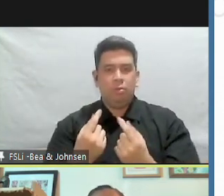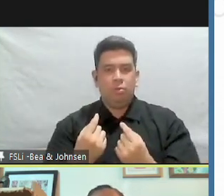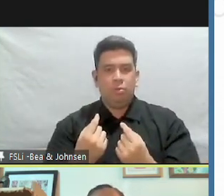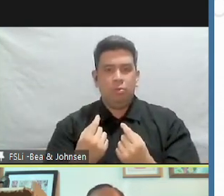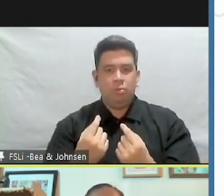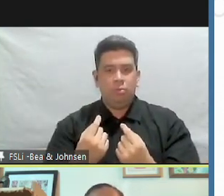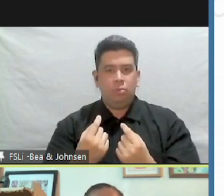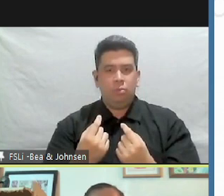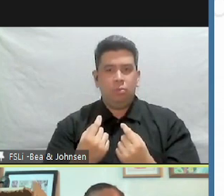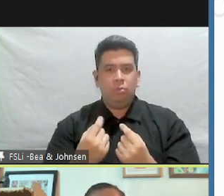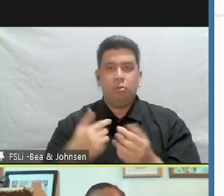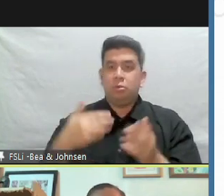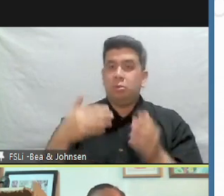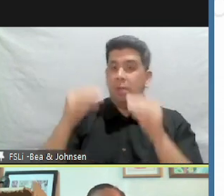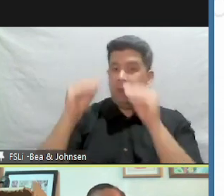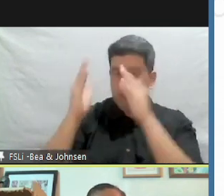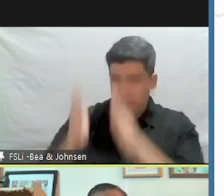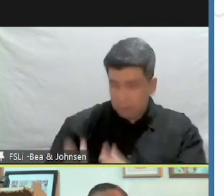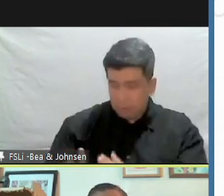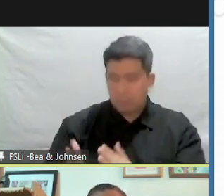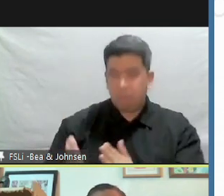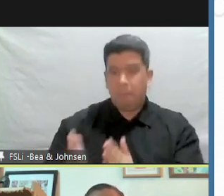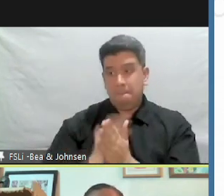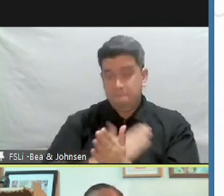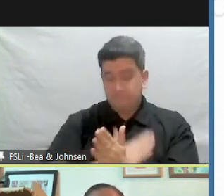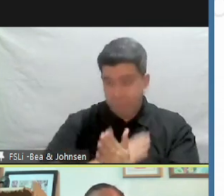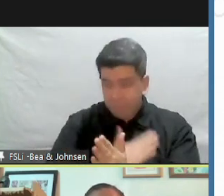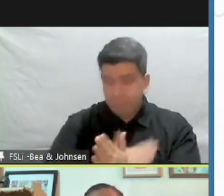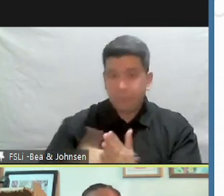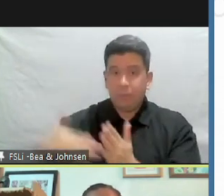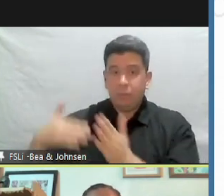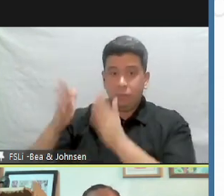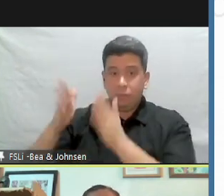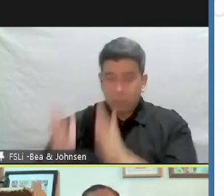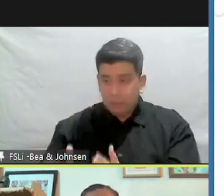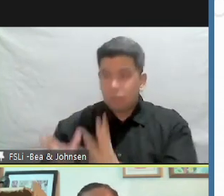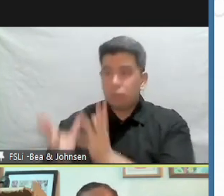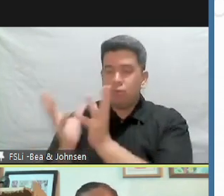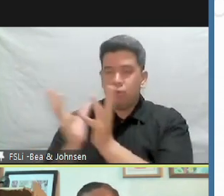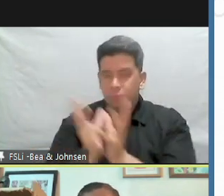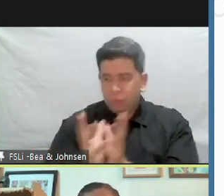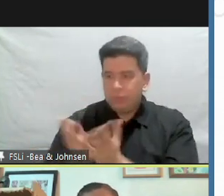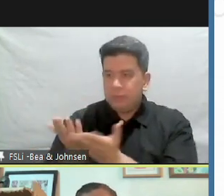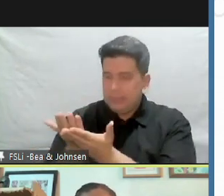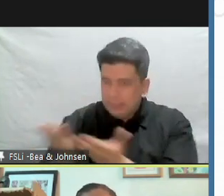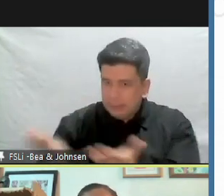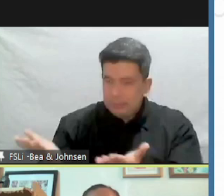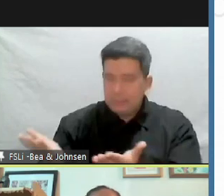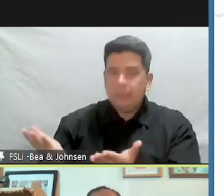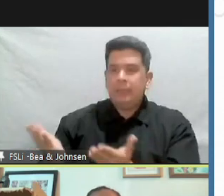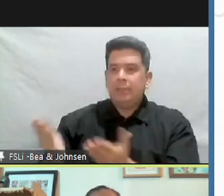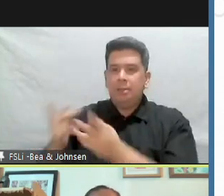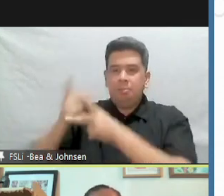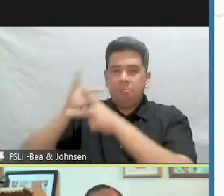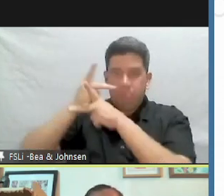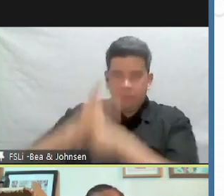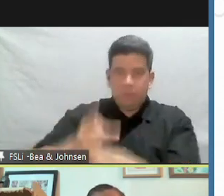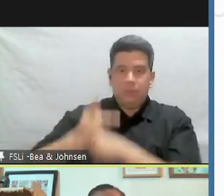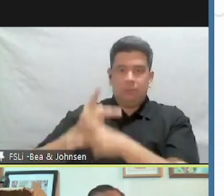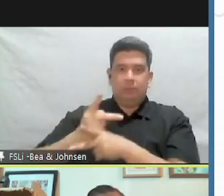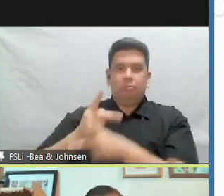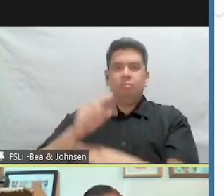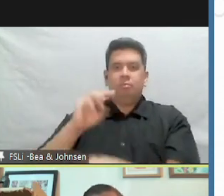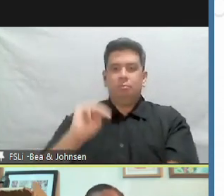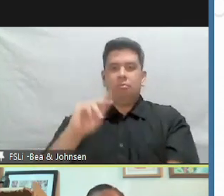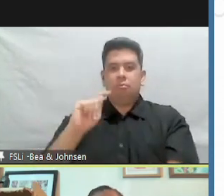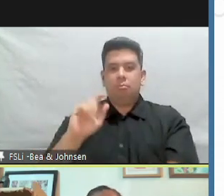ni Kaepang. Patuloy na advokasya sa mga senador na nagtatanggol sa MTB-MLE.